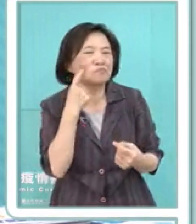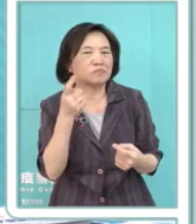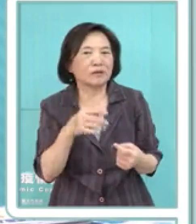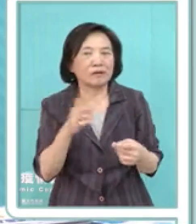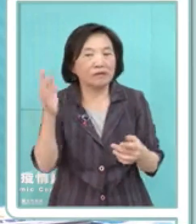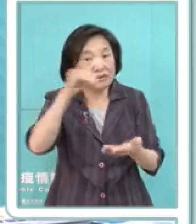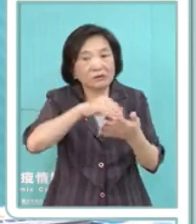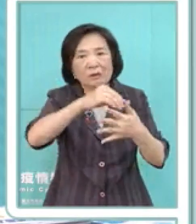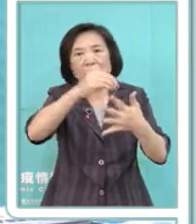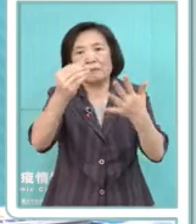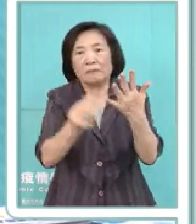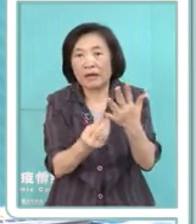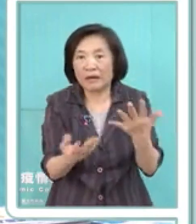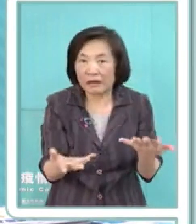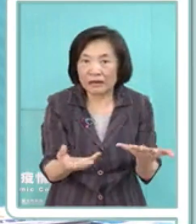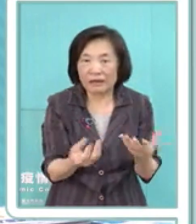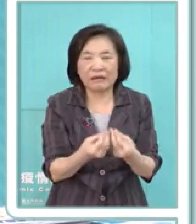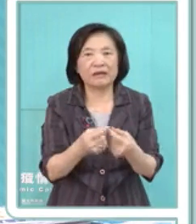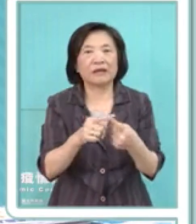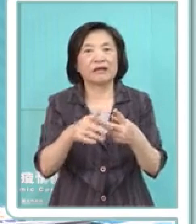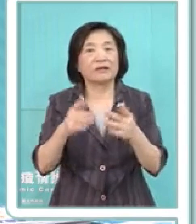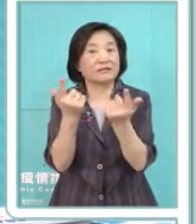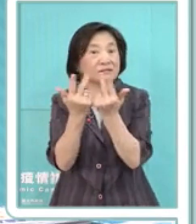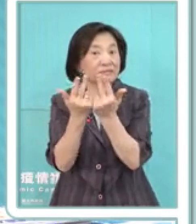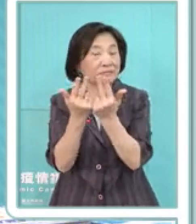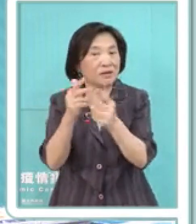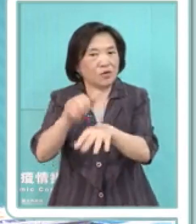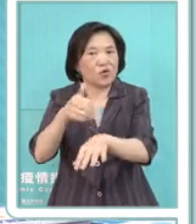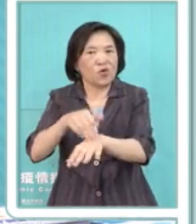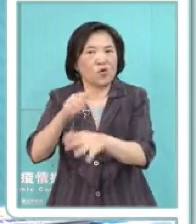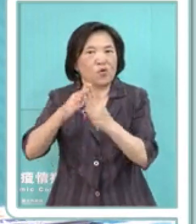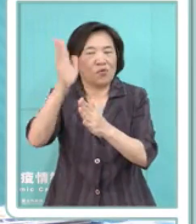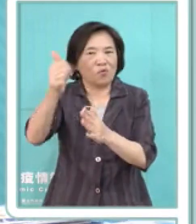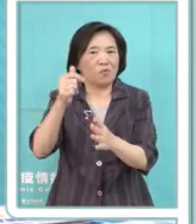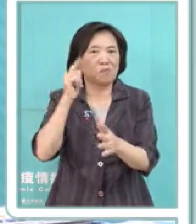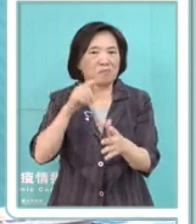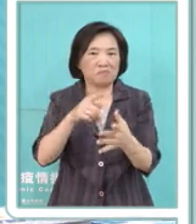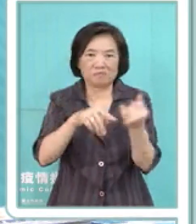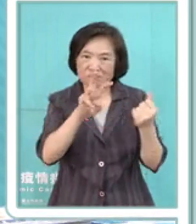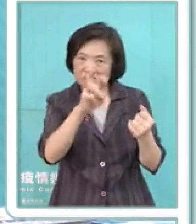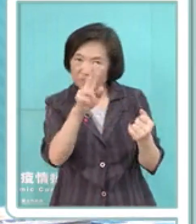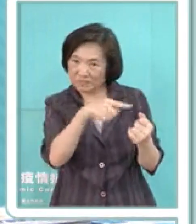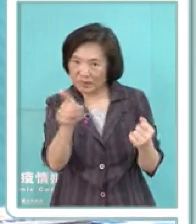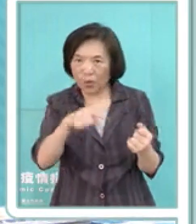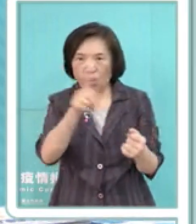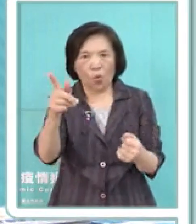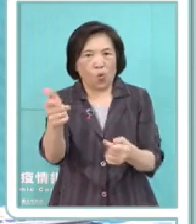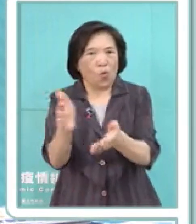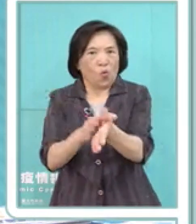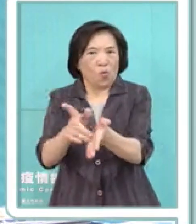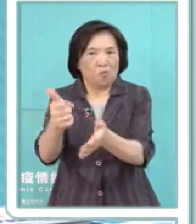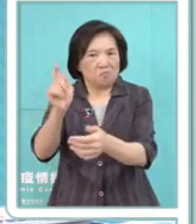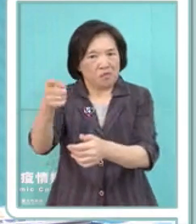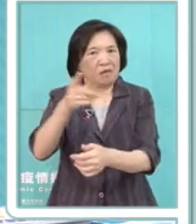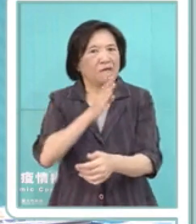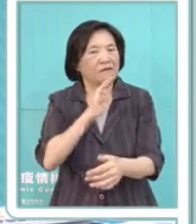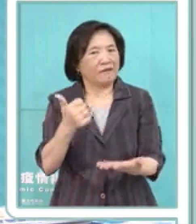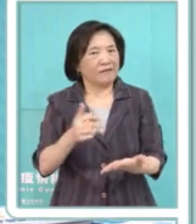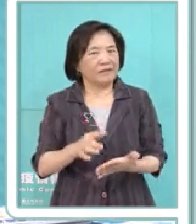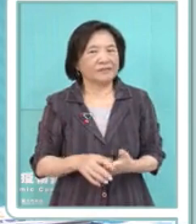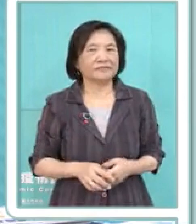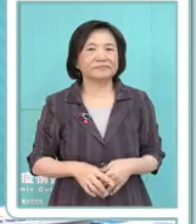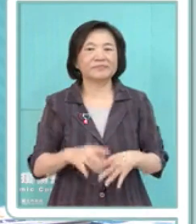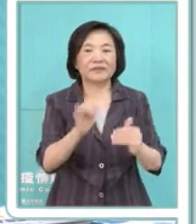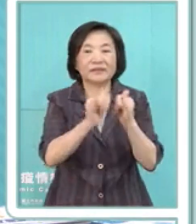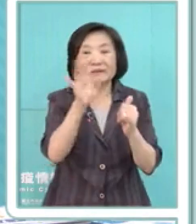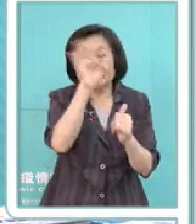看这个民调？还有侯友宜他在32位政治人物中看好度都是第一，您怎么看？ 民调本来